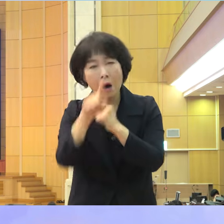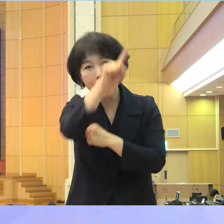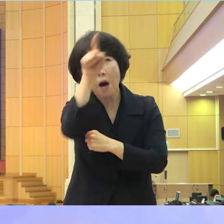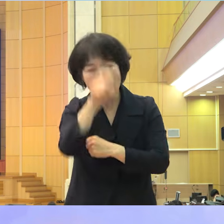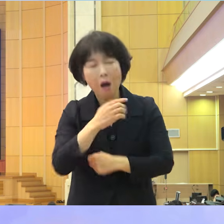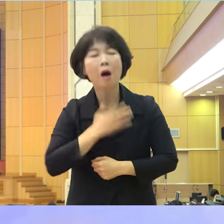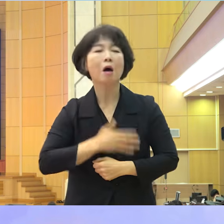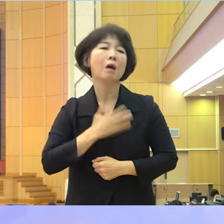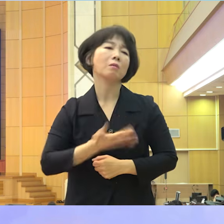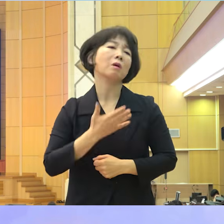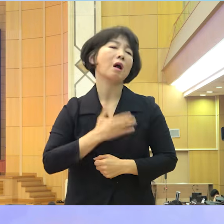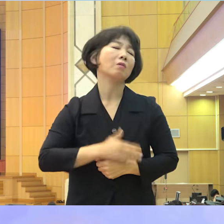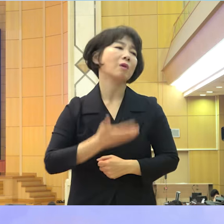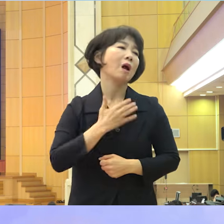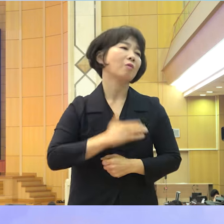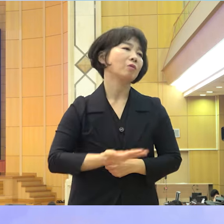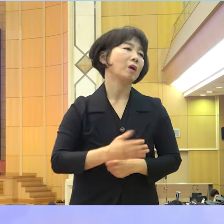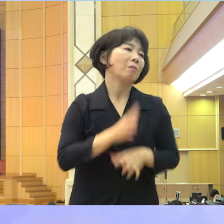여러분,